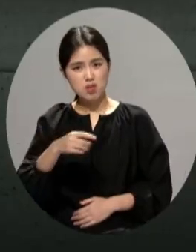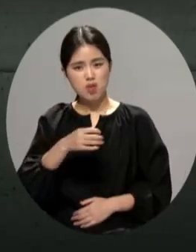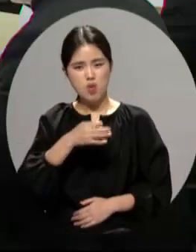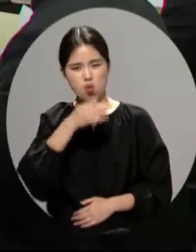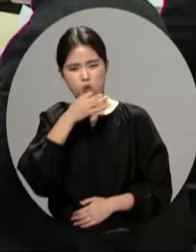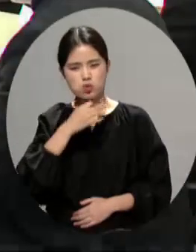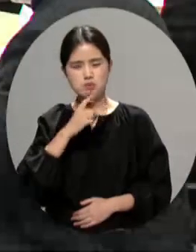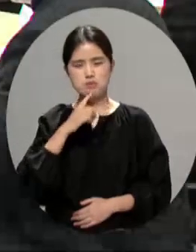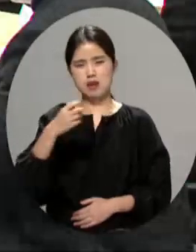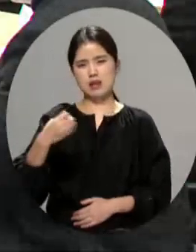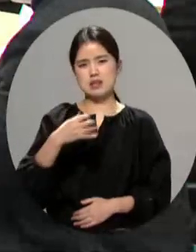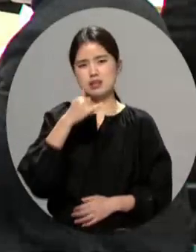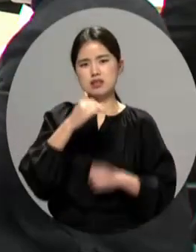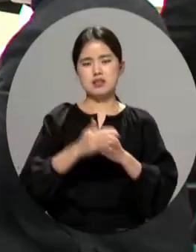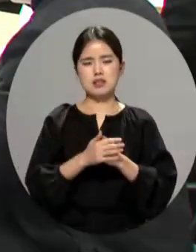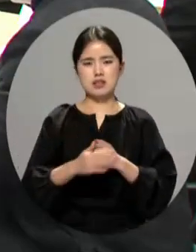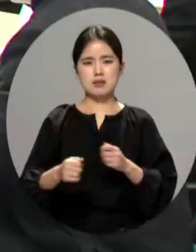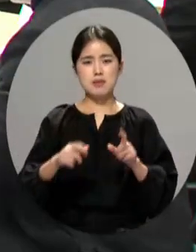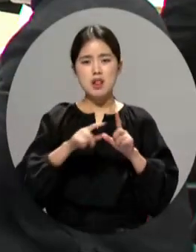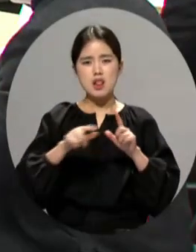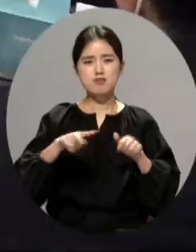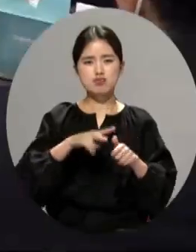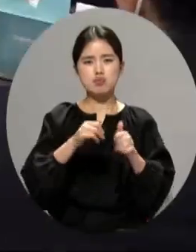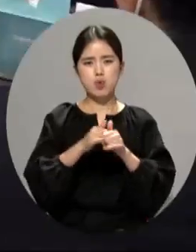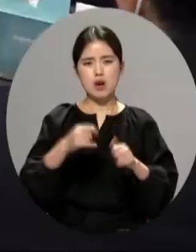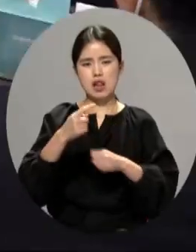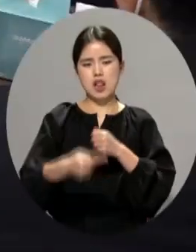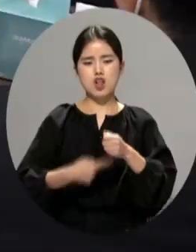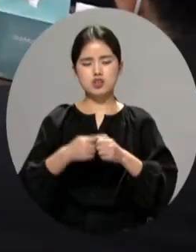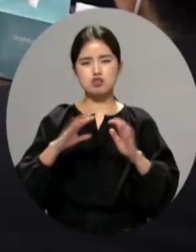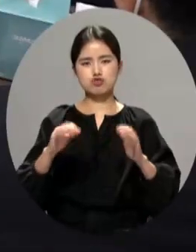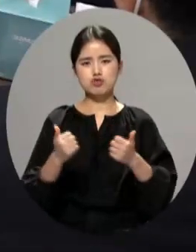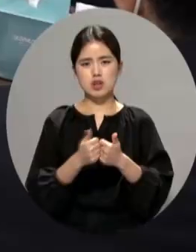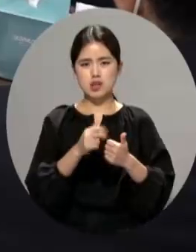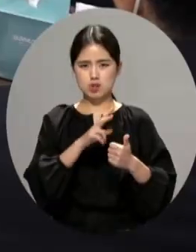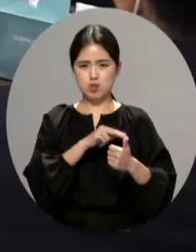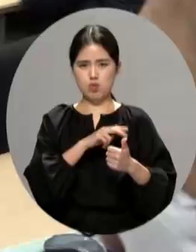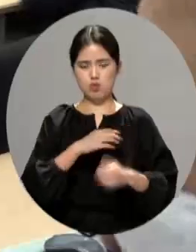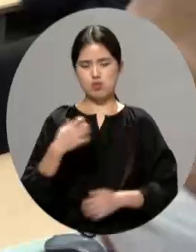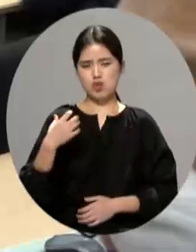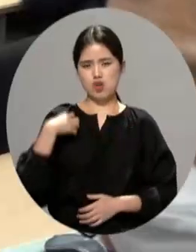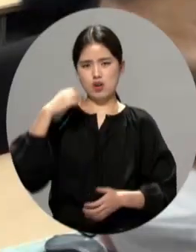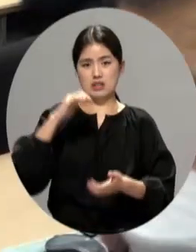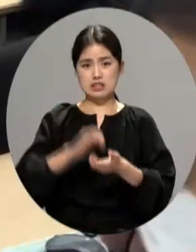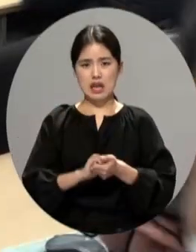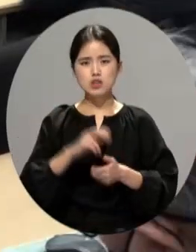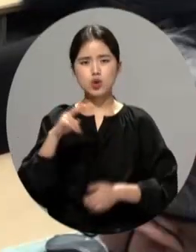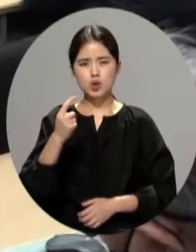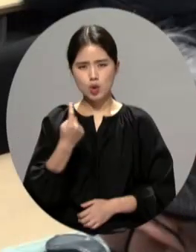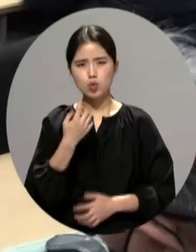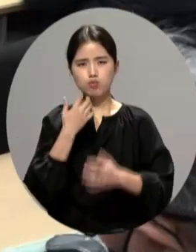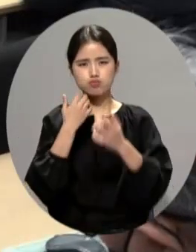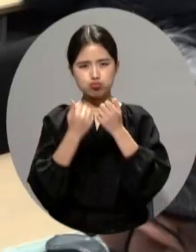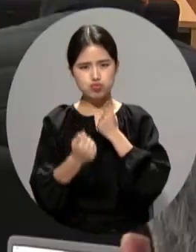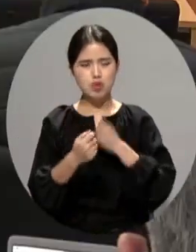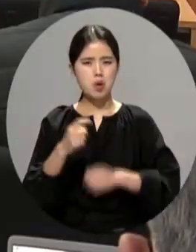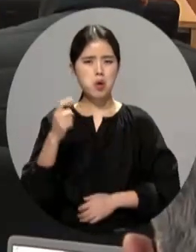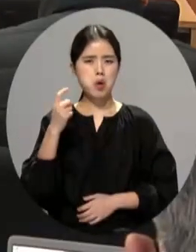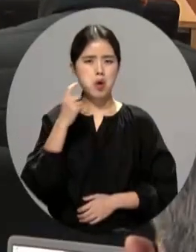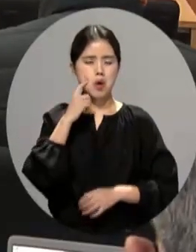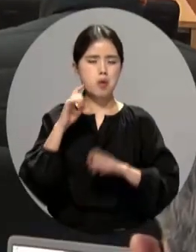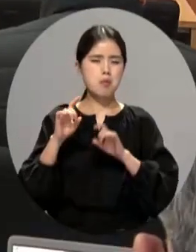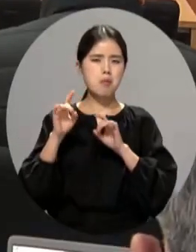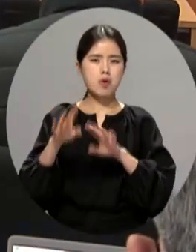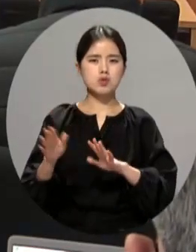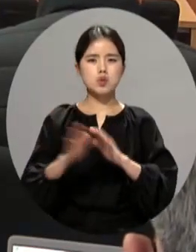하냐. 일부 후보가 1년짜리 국회의원으로서 역할이 제한적인데도 뻥튀기 공약으로